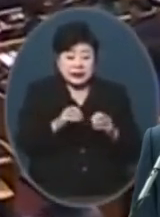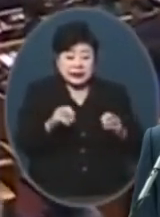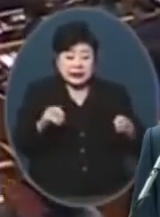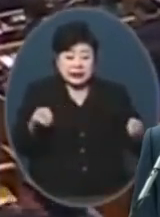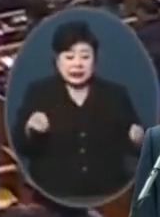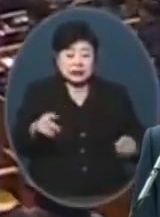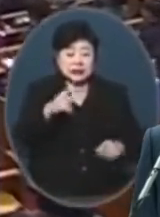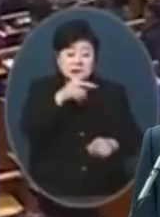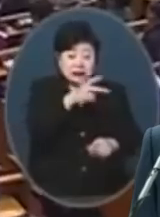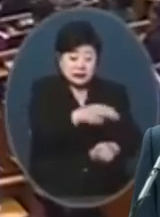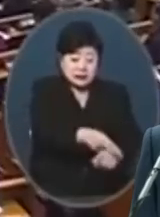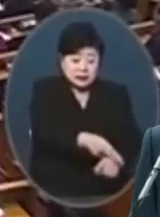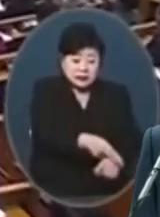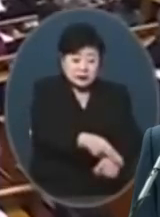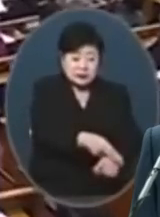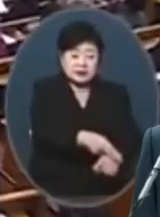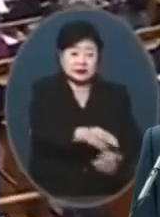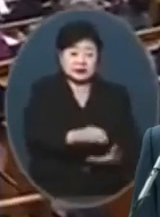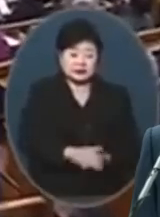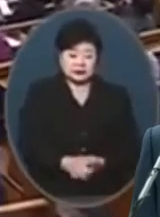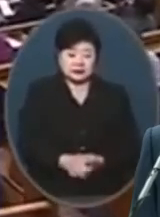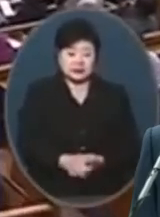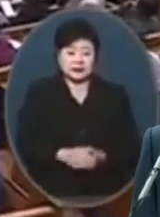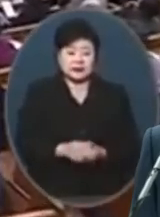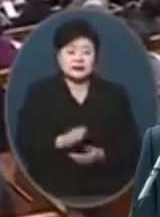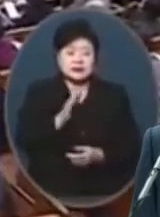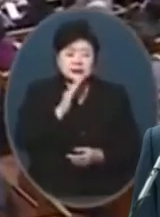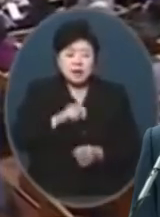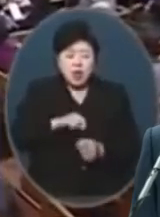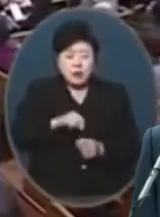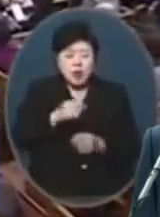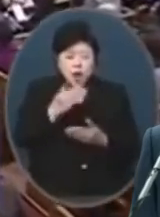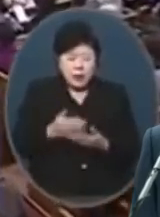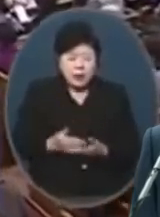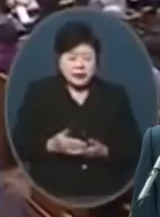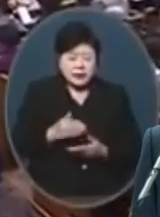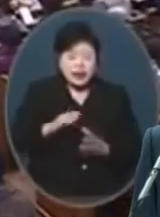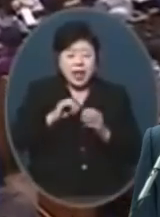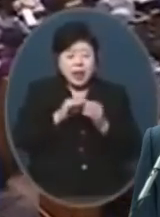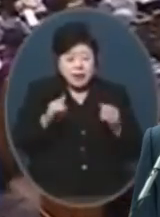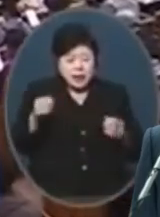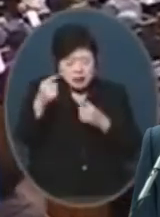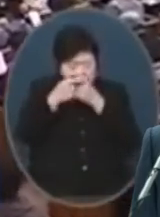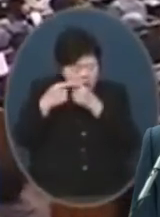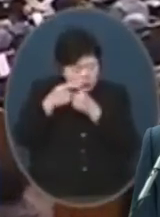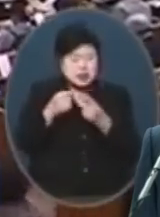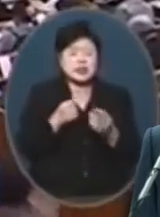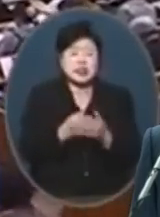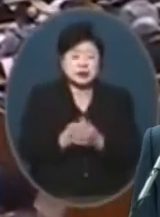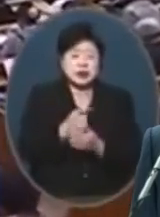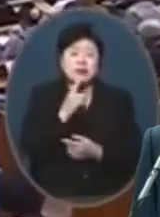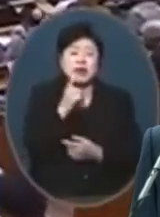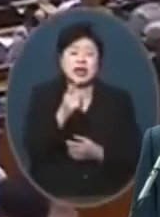살아있는 자들의 땅에서 끊어지면 마땅히 형벌받을 내 백성의 허물 때문이라 하였으리요.